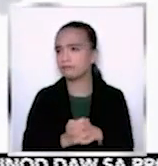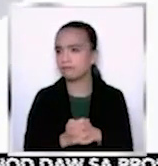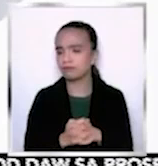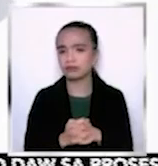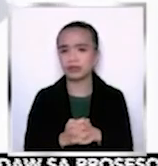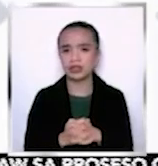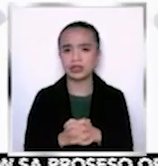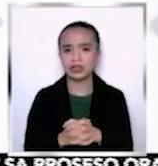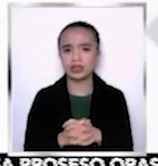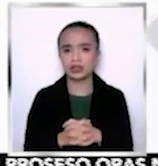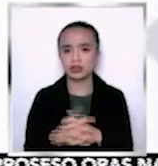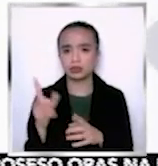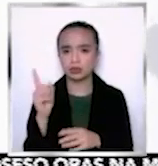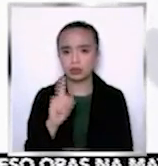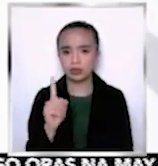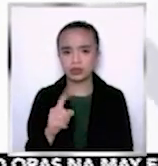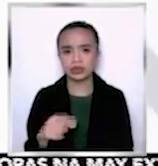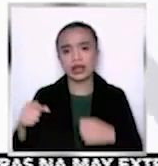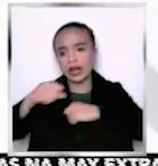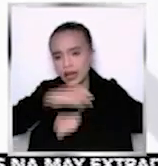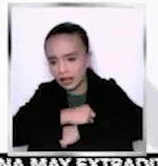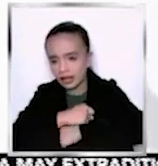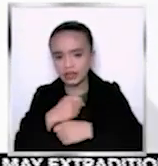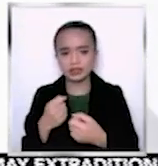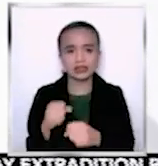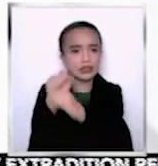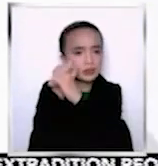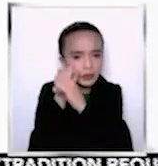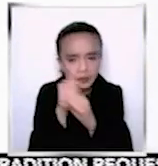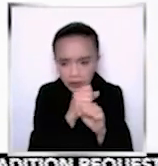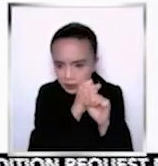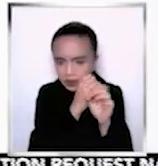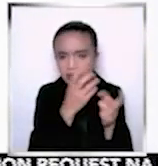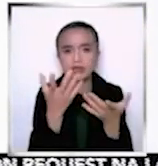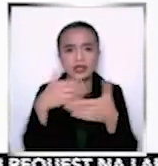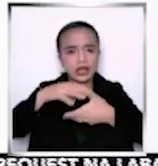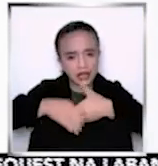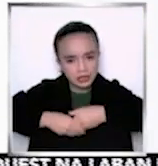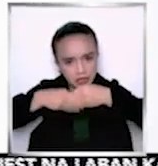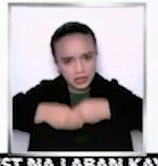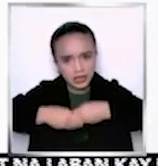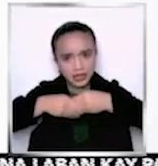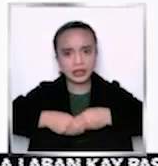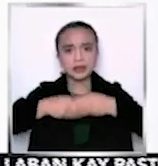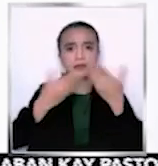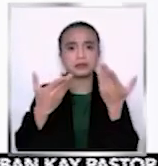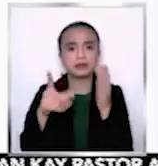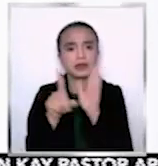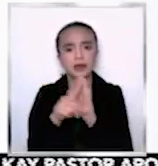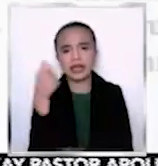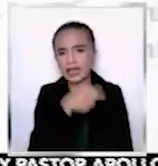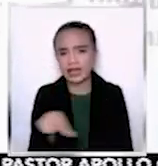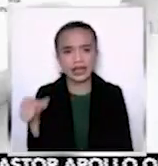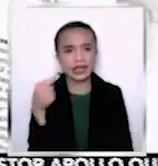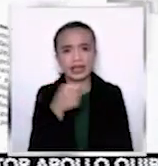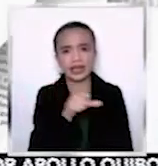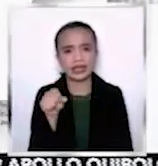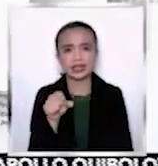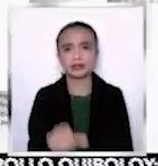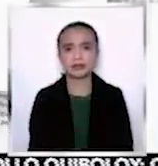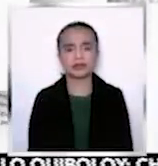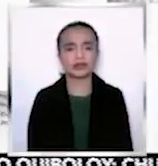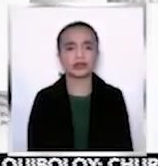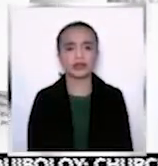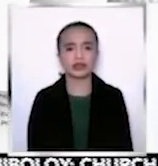mag-kiss po or mag-hug, handshake. Or anything po na mayroong physical contact. May alert